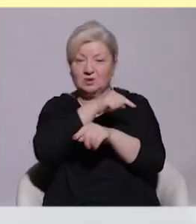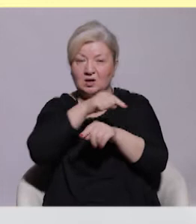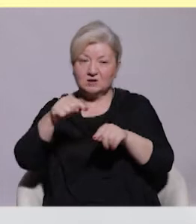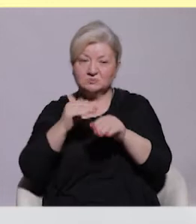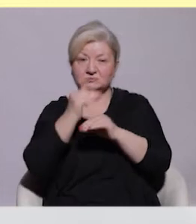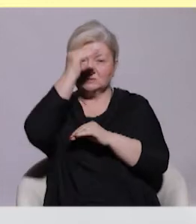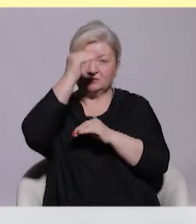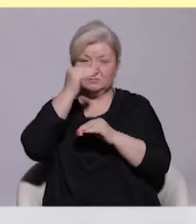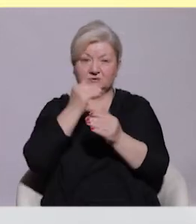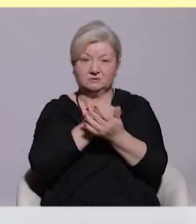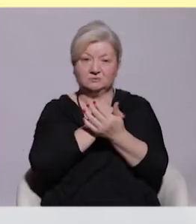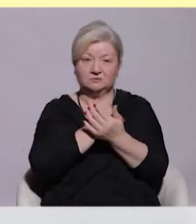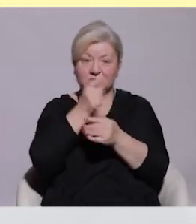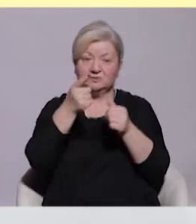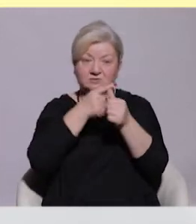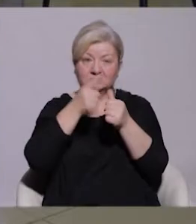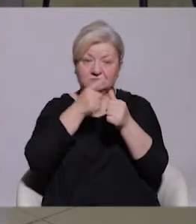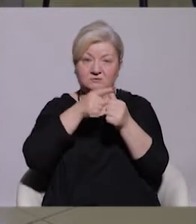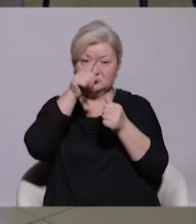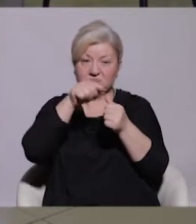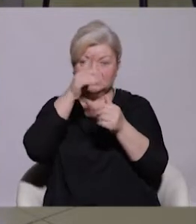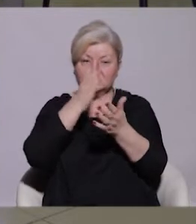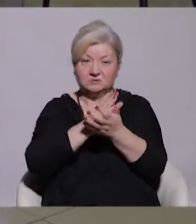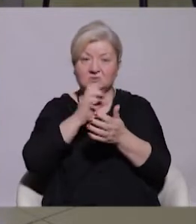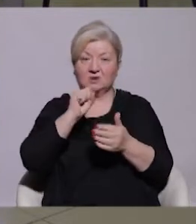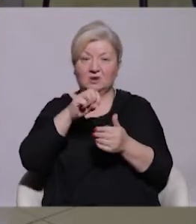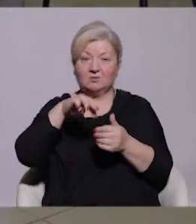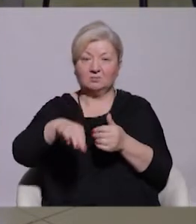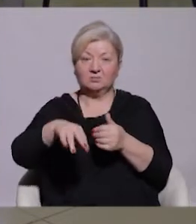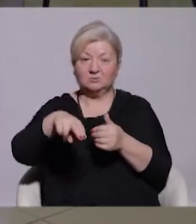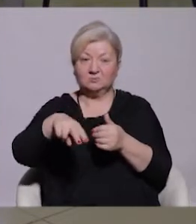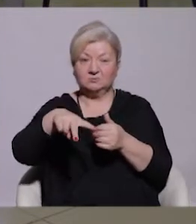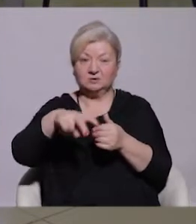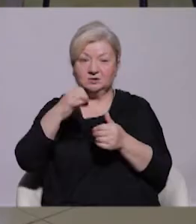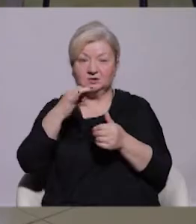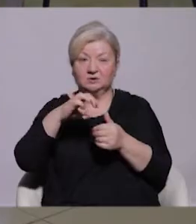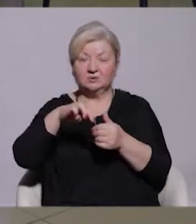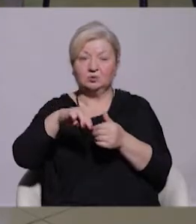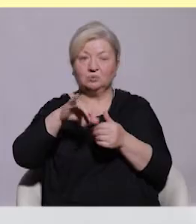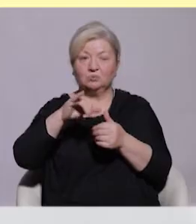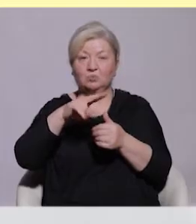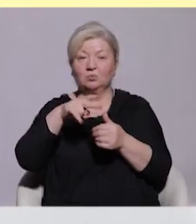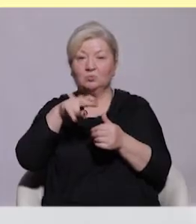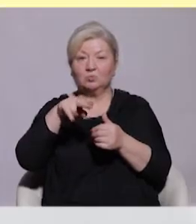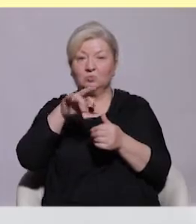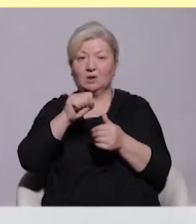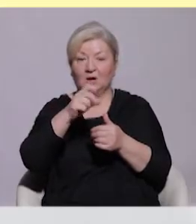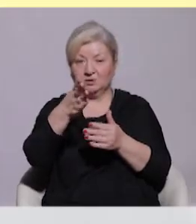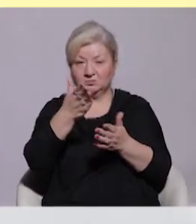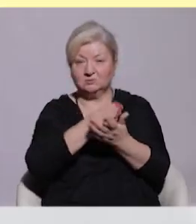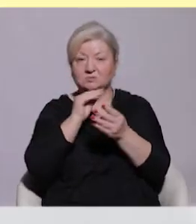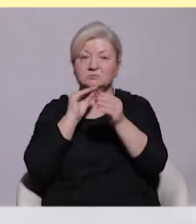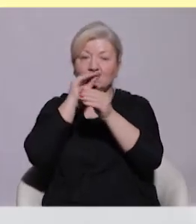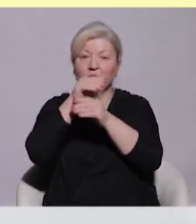ხო? აი ეს, აი ამას ქვია ამპლიტუდა. აი მოუმატებ ამპლიტუდას და ვნახოთ ჩვენ. შეგვიძლია